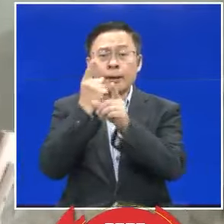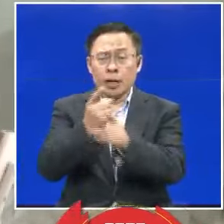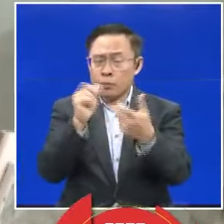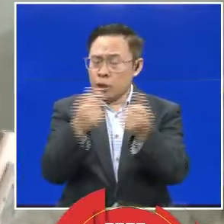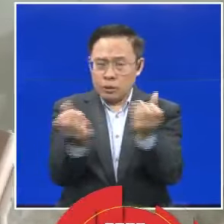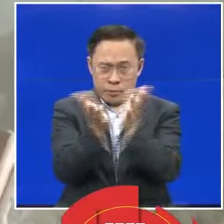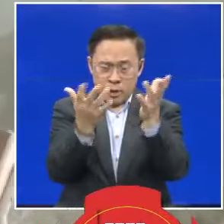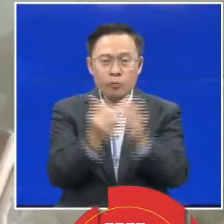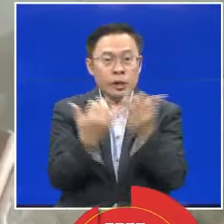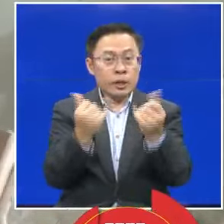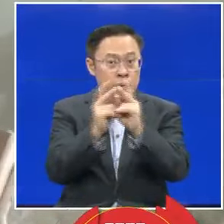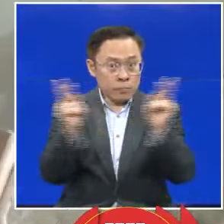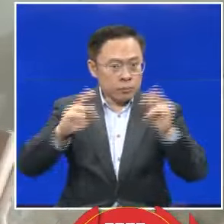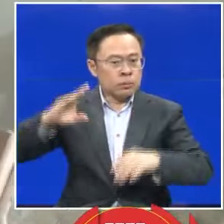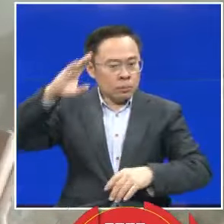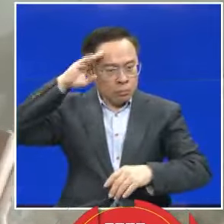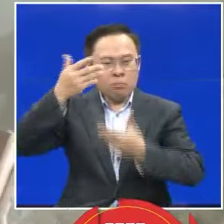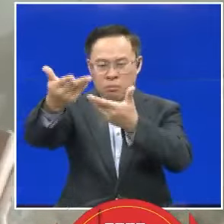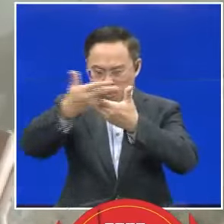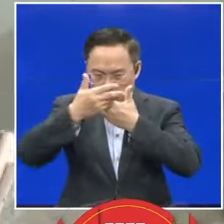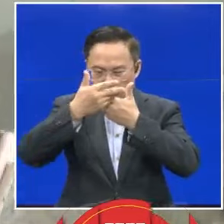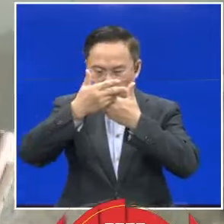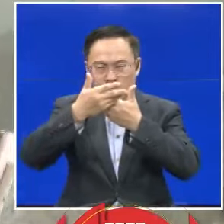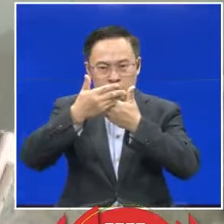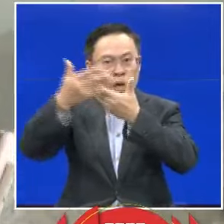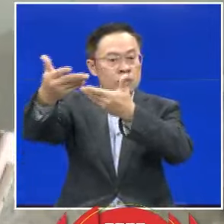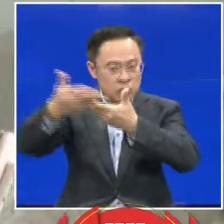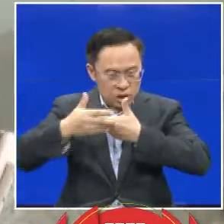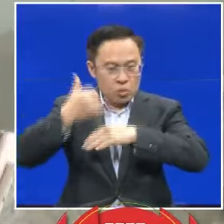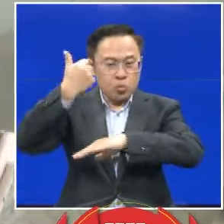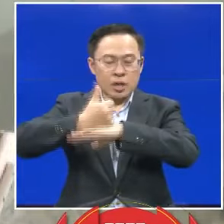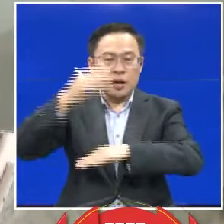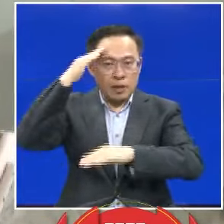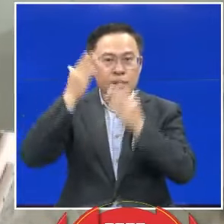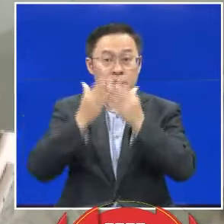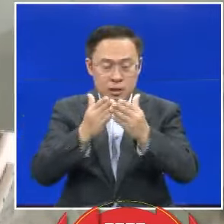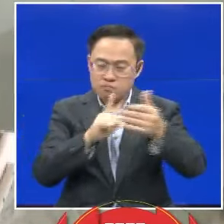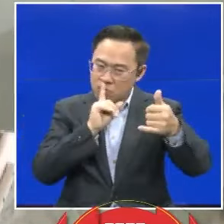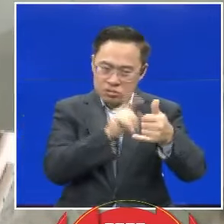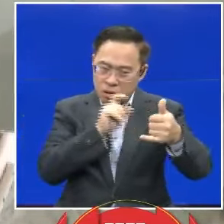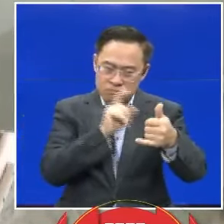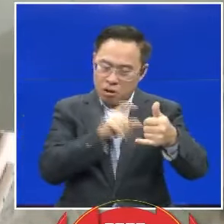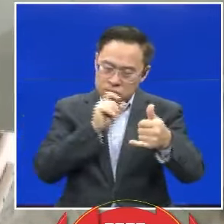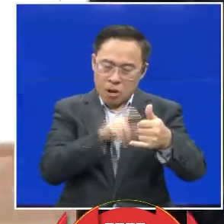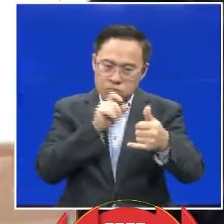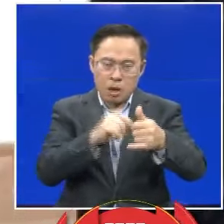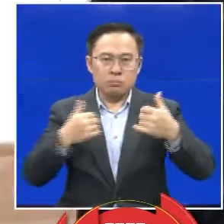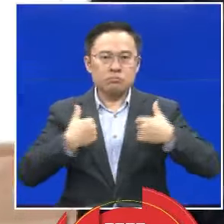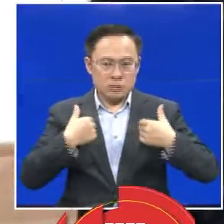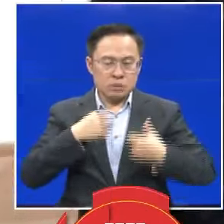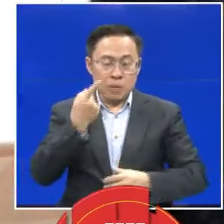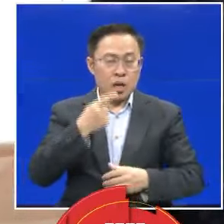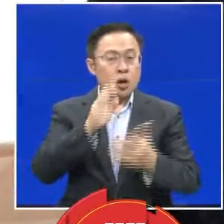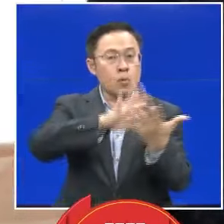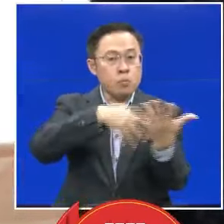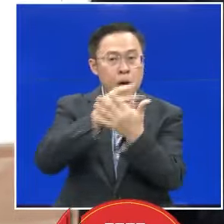เร็วๆนี้แหละโดยเฉพาะการสอบสวนก่อนหรือว่ามันเกิดได้ยังไงแล้วก็การป้องกันทำยังไงจะป้องกันในเหตุการณ์แบบนี้ไม่ให้เกิดขึ้นอีกนะครับ